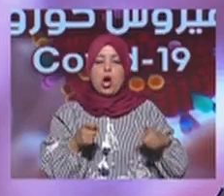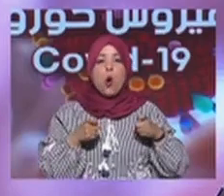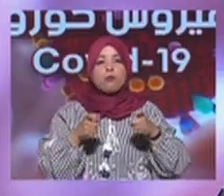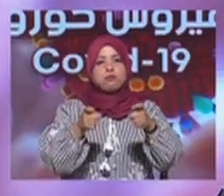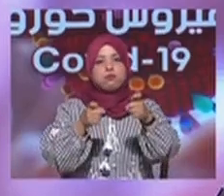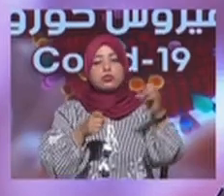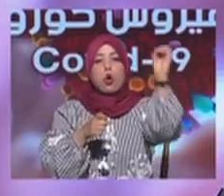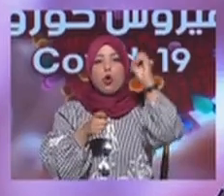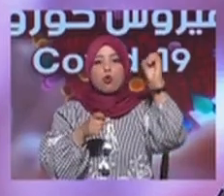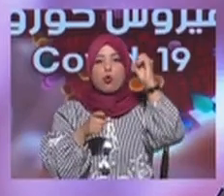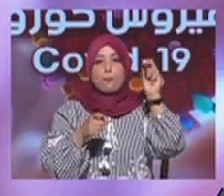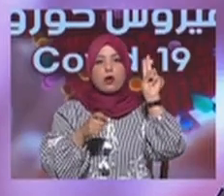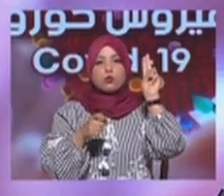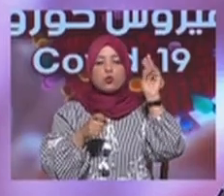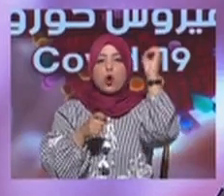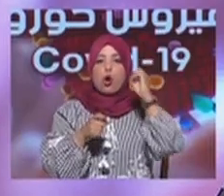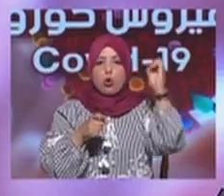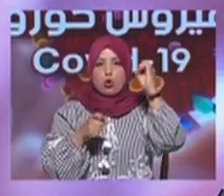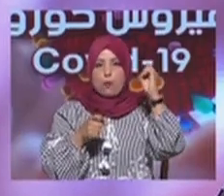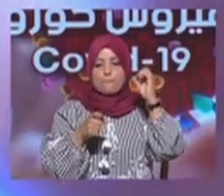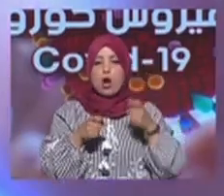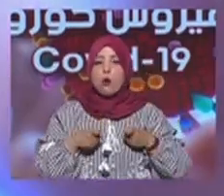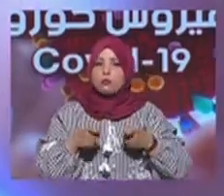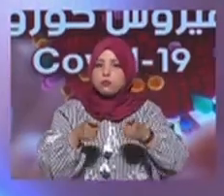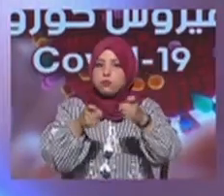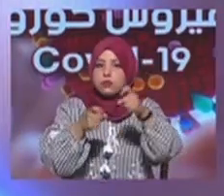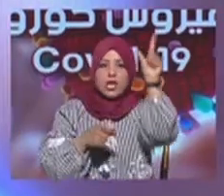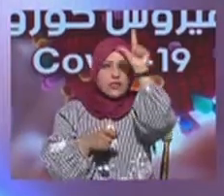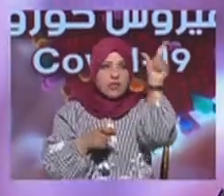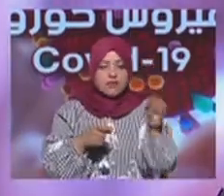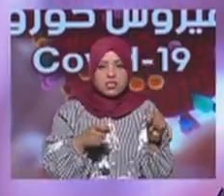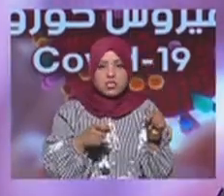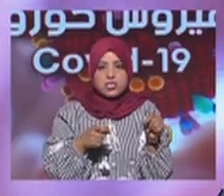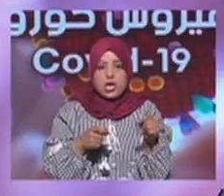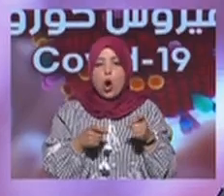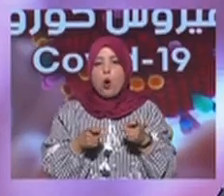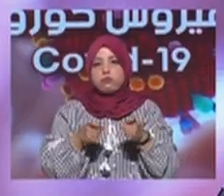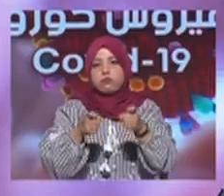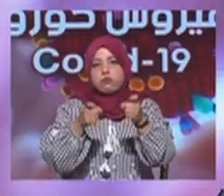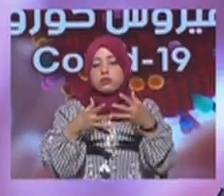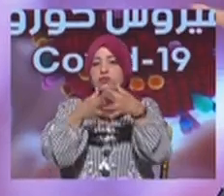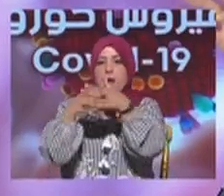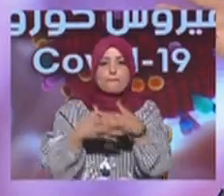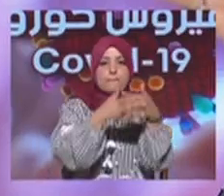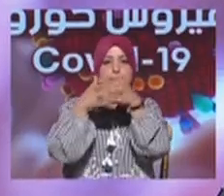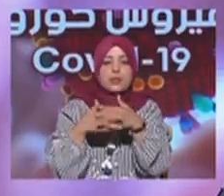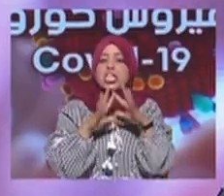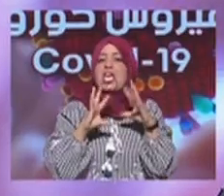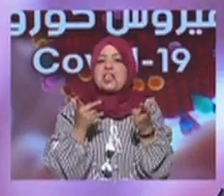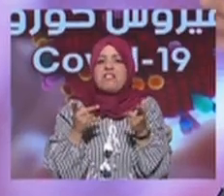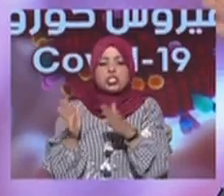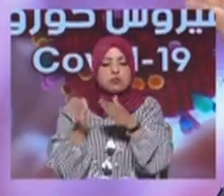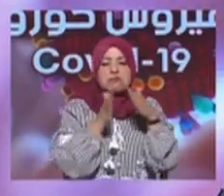نحن حسب أنت أولية هل تسلسل الجيني هذايا هل الجزئي يعطينيش فكرة